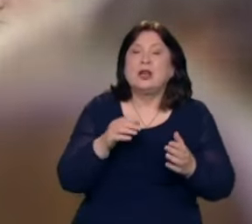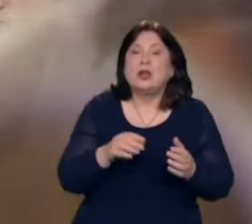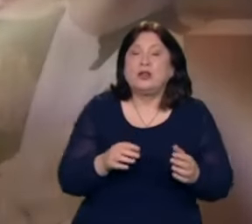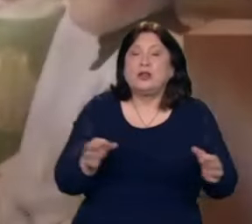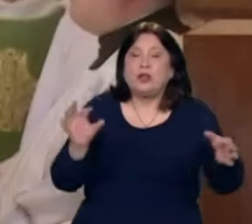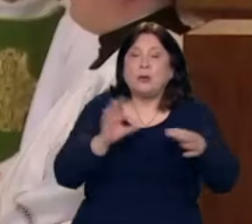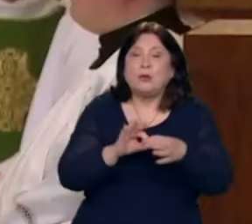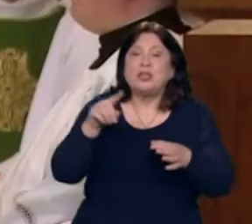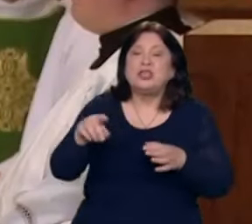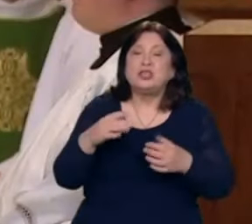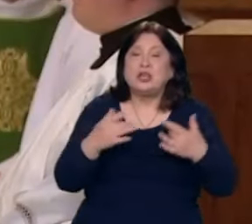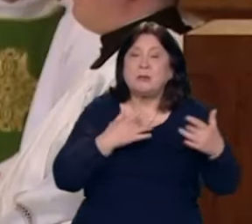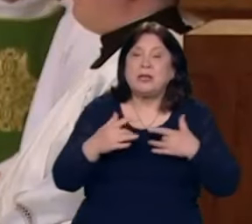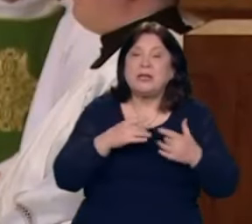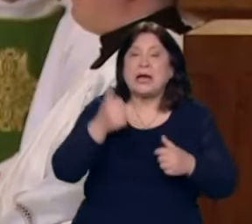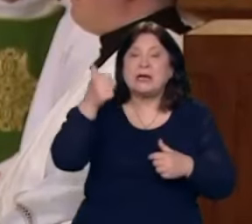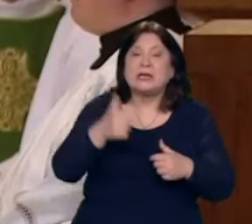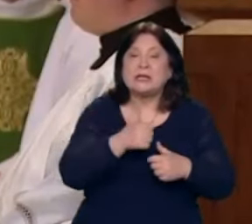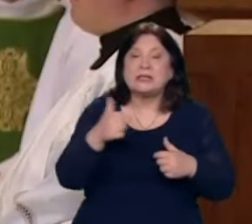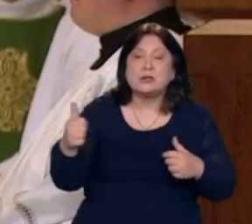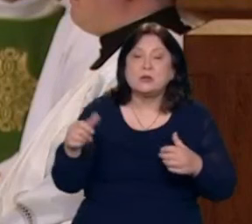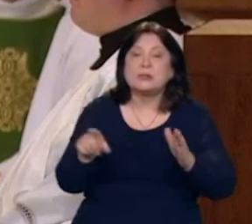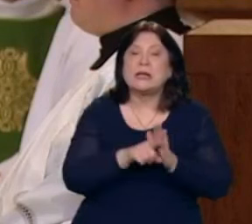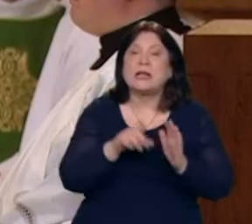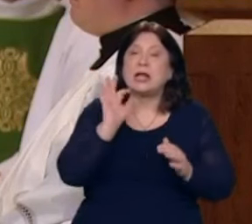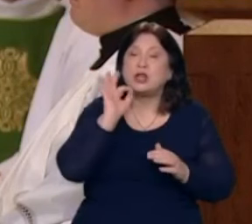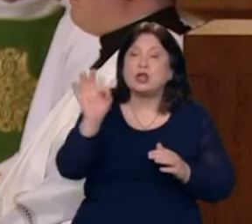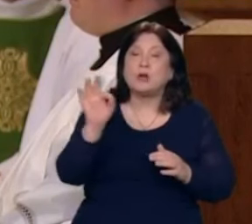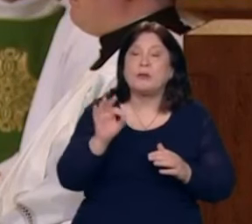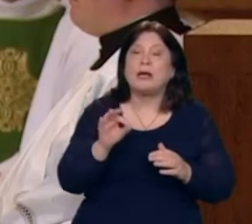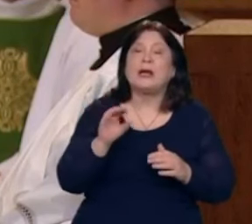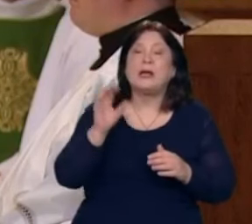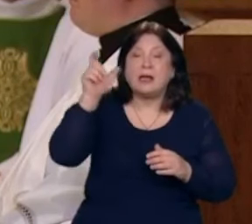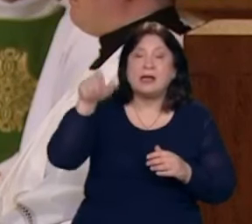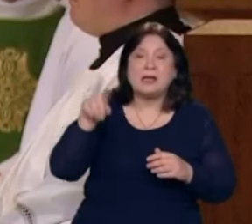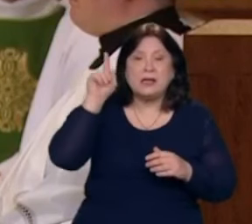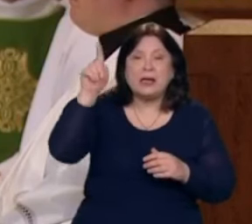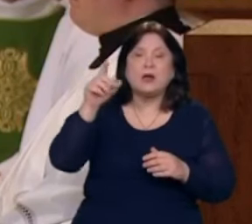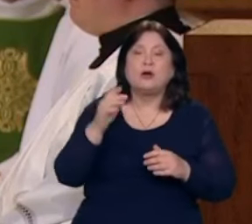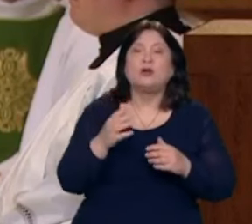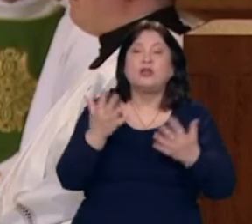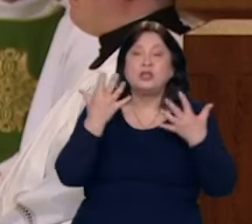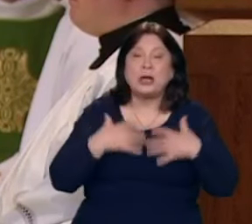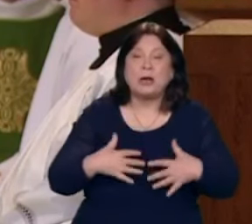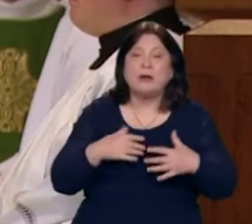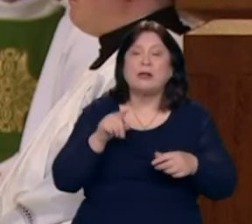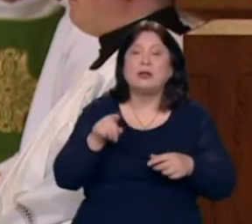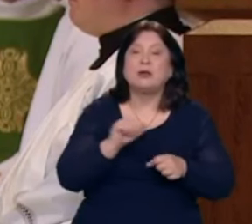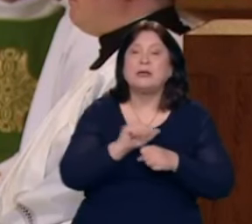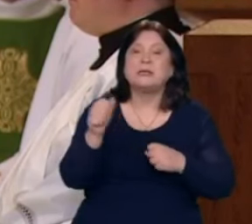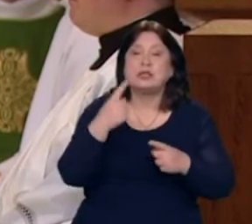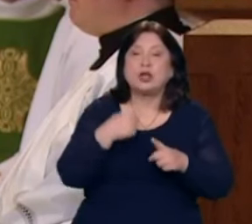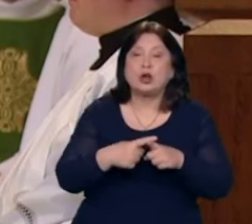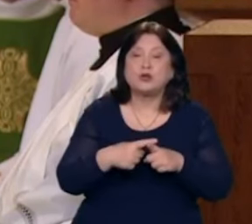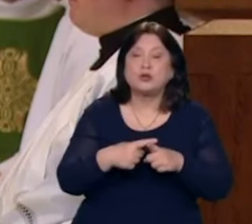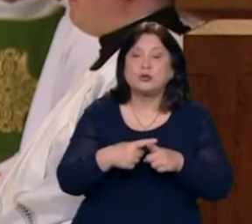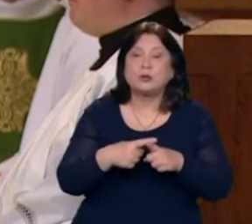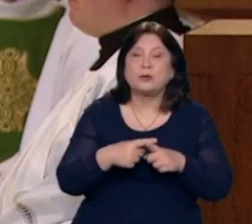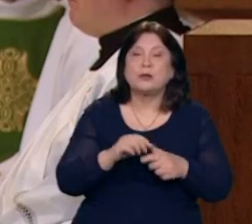Chrystusa dla dobra jego ciała którym jest kościół więc